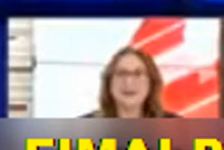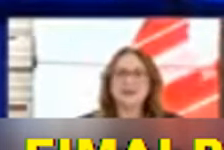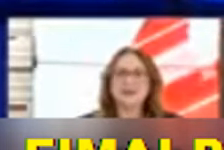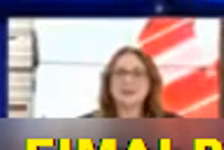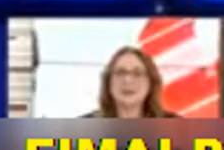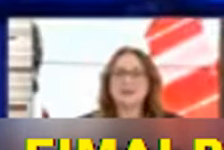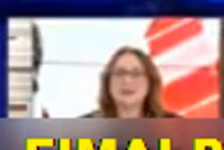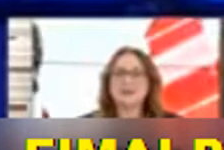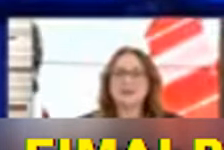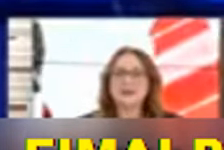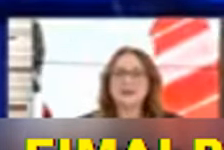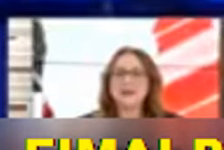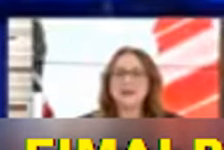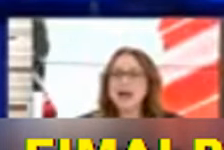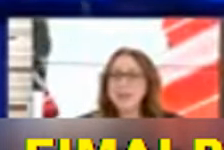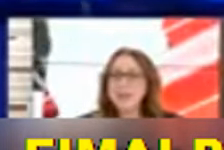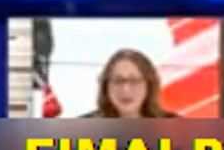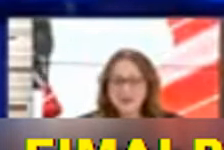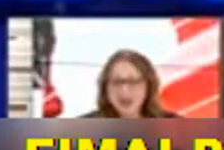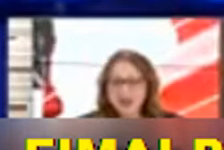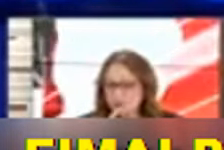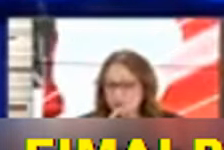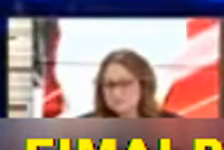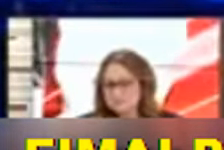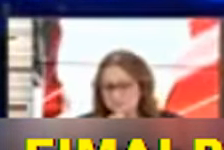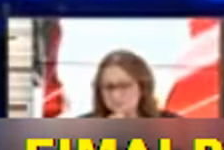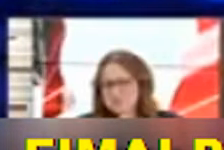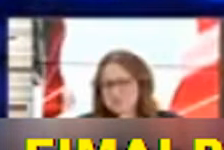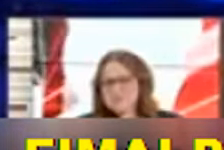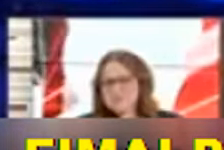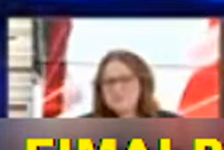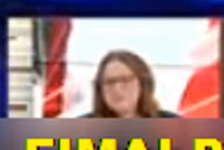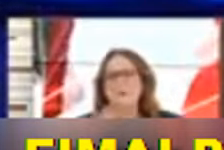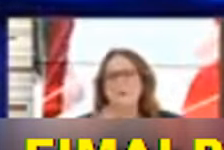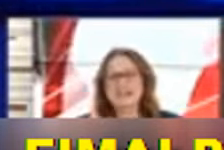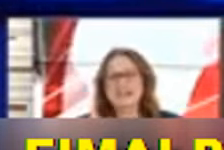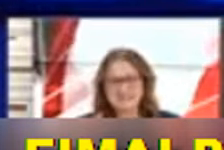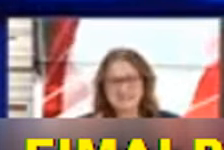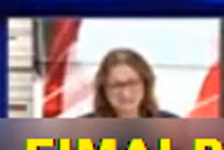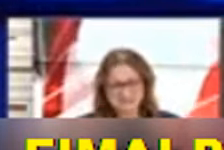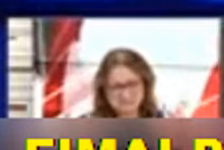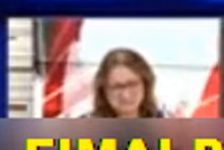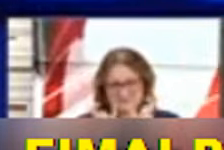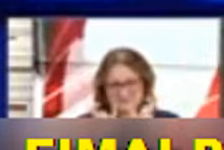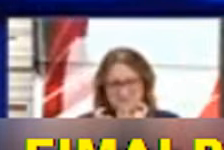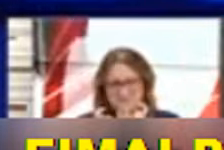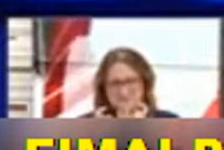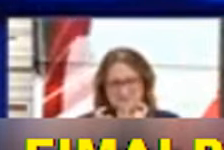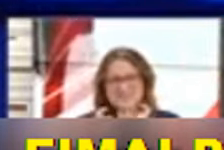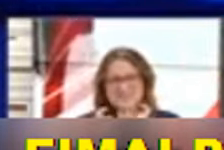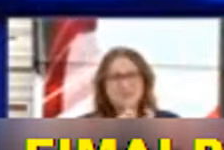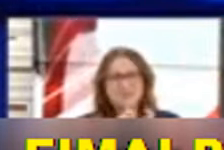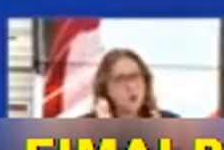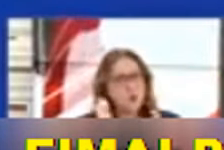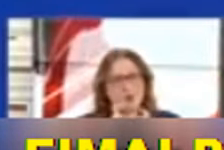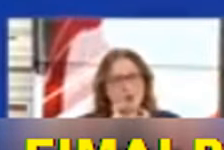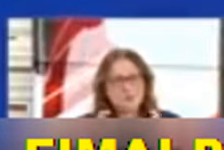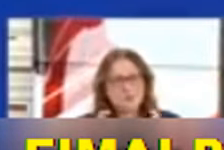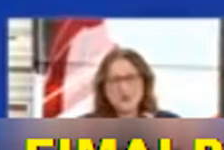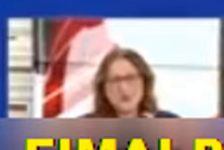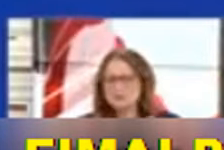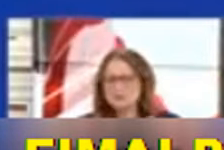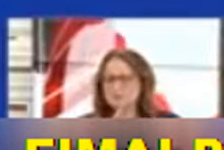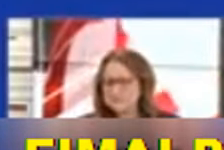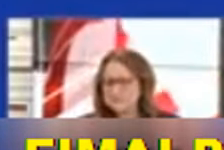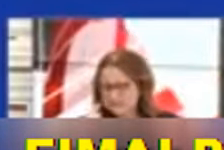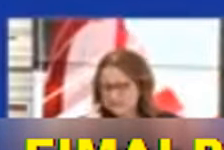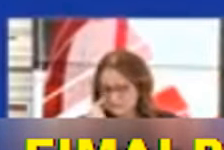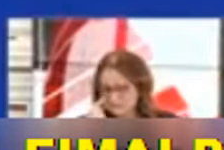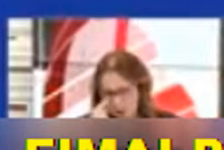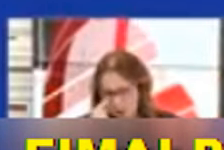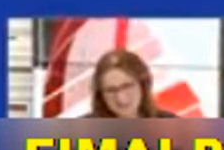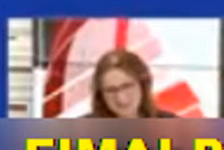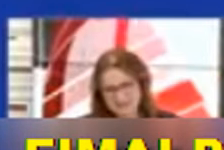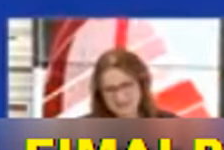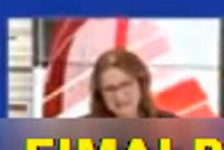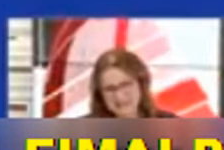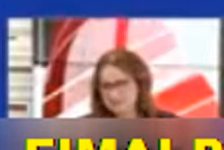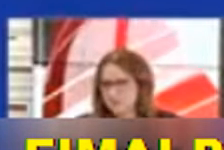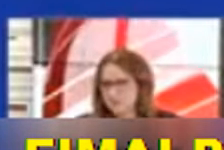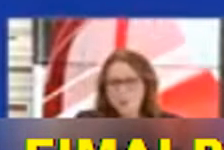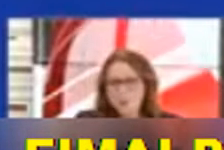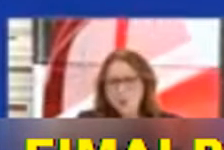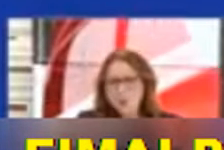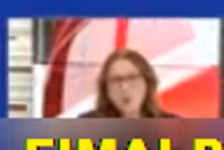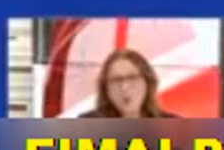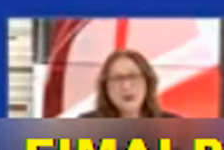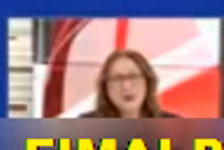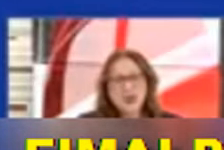Παρότι αυτό είναι κάτι το οποίο δεν μου αρέσει καθόλου και η σύνθετη ονομασία νομίζω ότι συναισθηματικά ενοχλεί τους πιο πολλούς